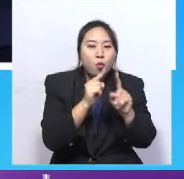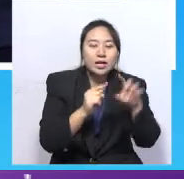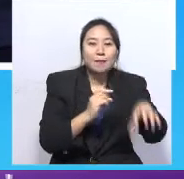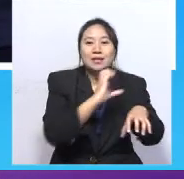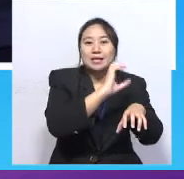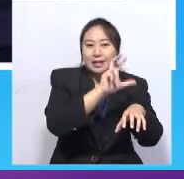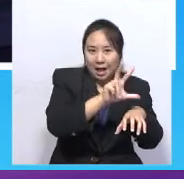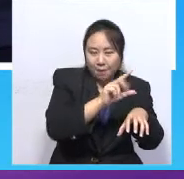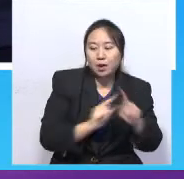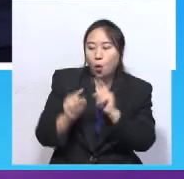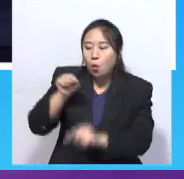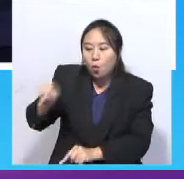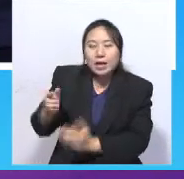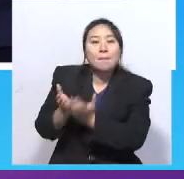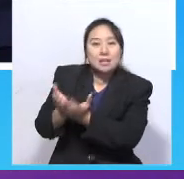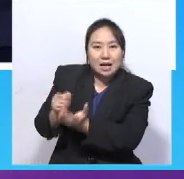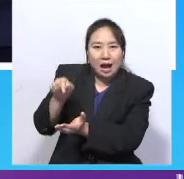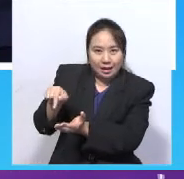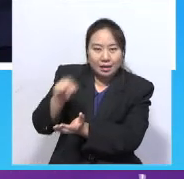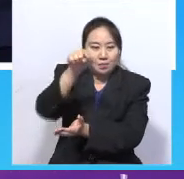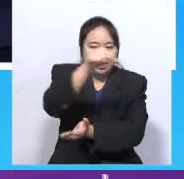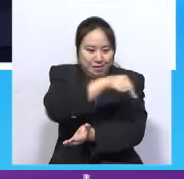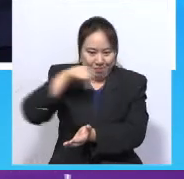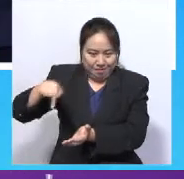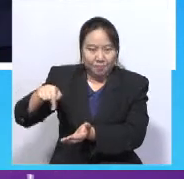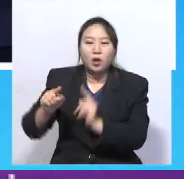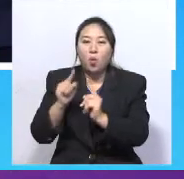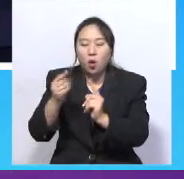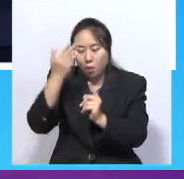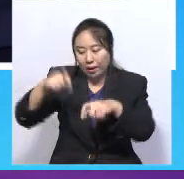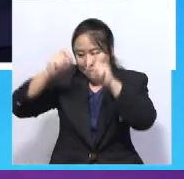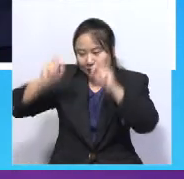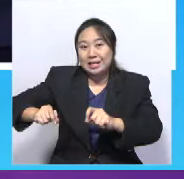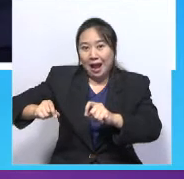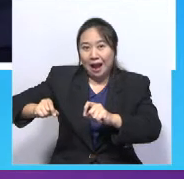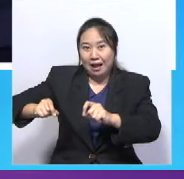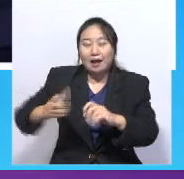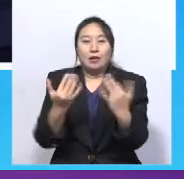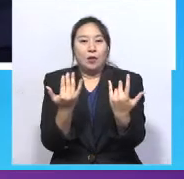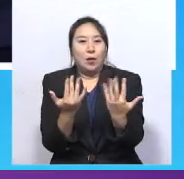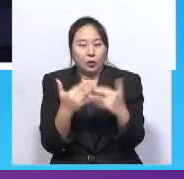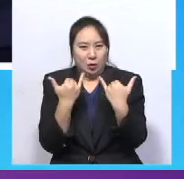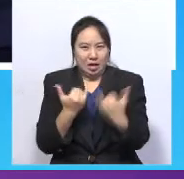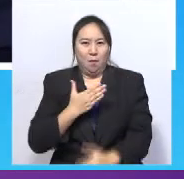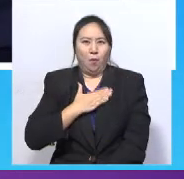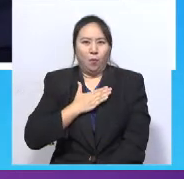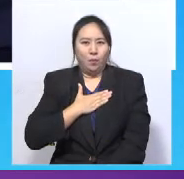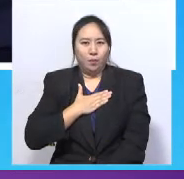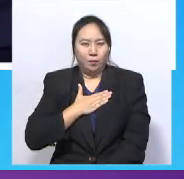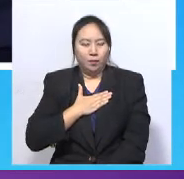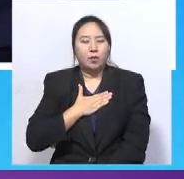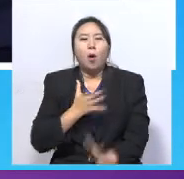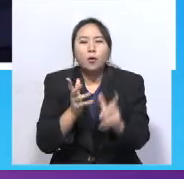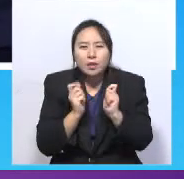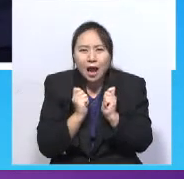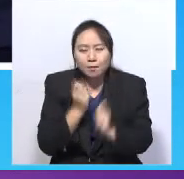การเดินเรือที่เขานำส่งมานะครับซึ่งเขามีสัญญาไว้ต่อกันนะครับซึ่งตอนนี้เนี่ยผมต้องขออนุญาตว่าสัญญาที่ทั้งหม